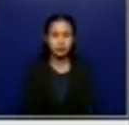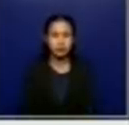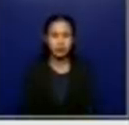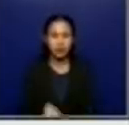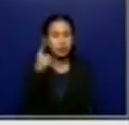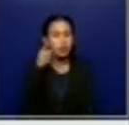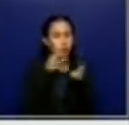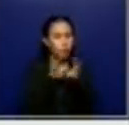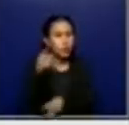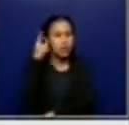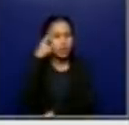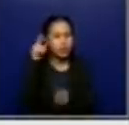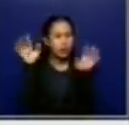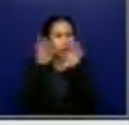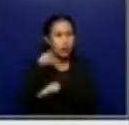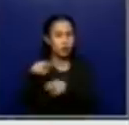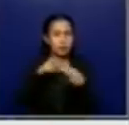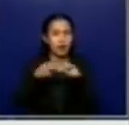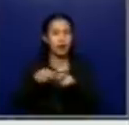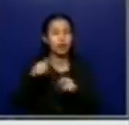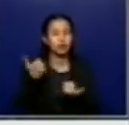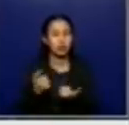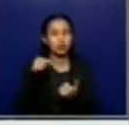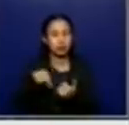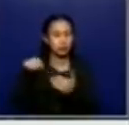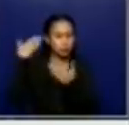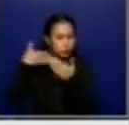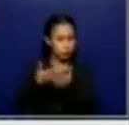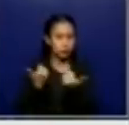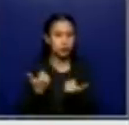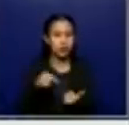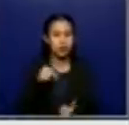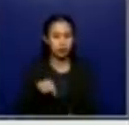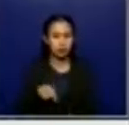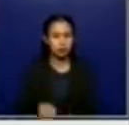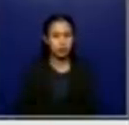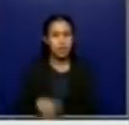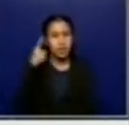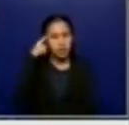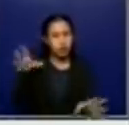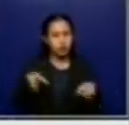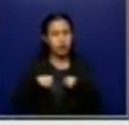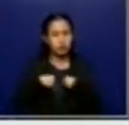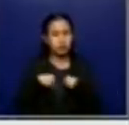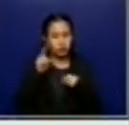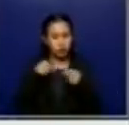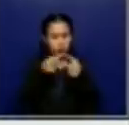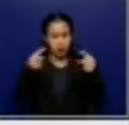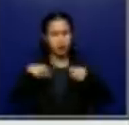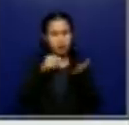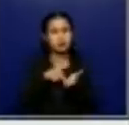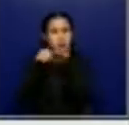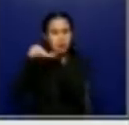นั้นคือวิธีคิดที่เป็นรากเหง้าของปัญหาจนถึงปัจจุบันท่านประธานครับเห็นด้วยอย่างยิ่งต้องส่งครับต้องส่งฮะ